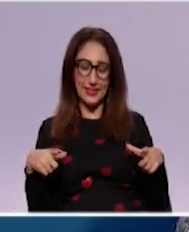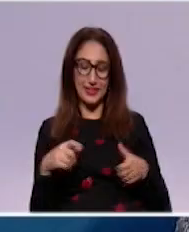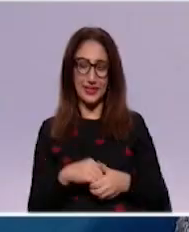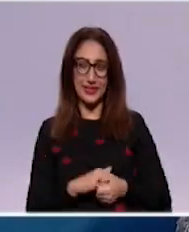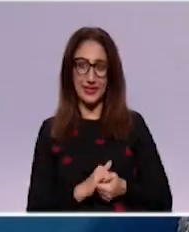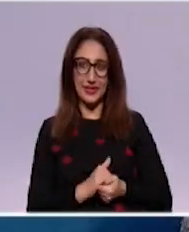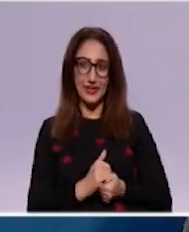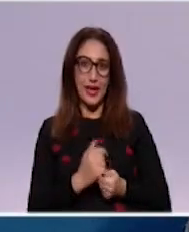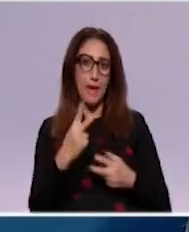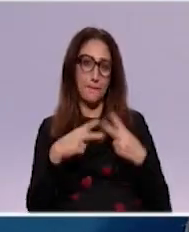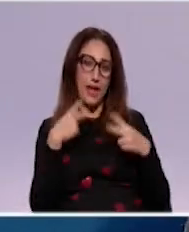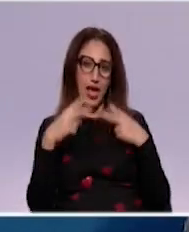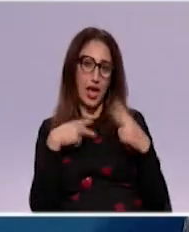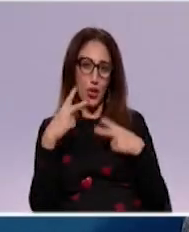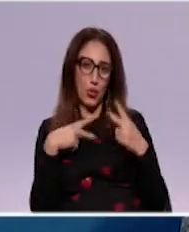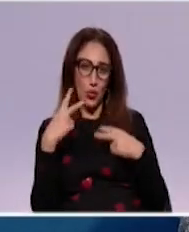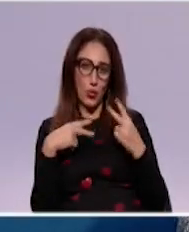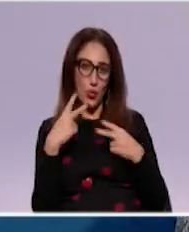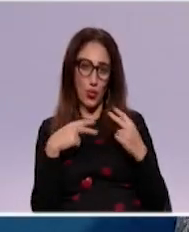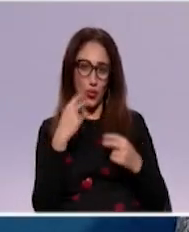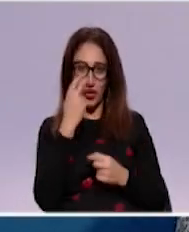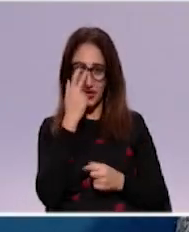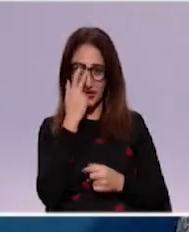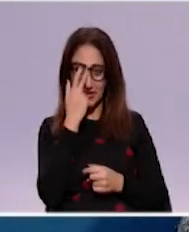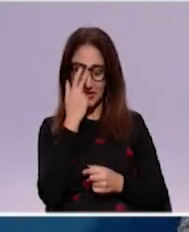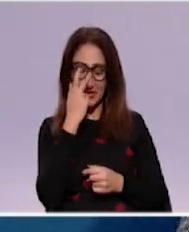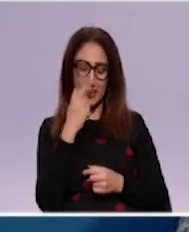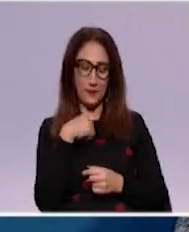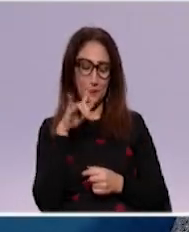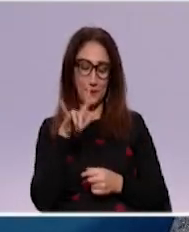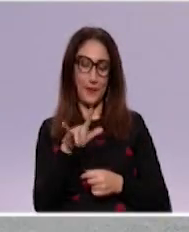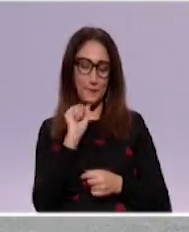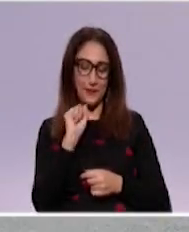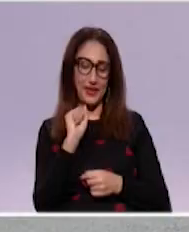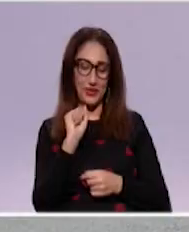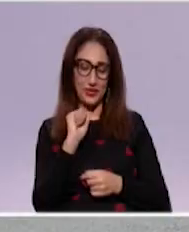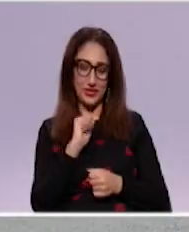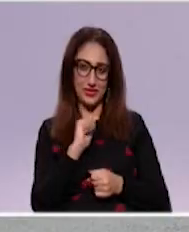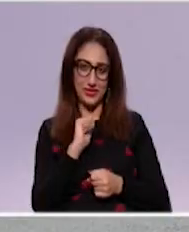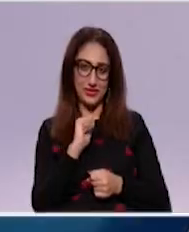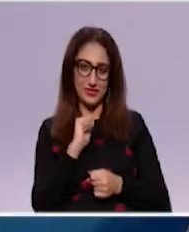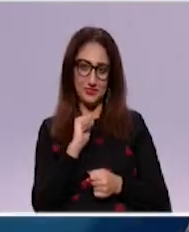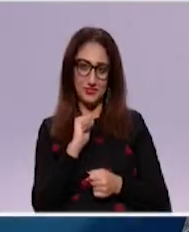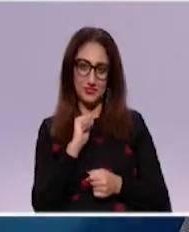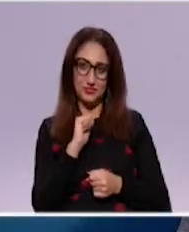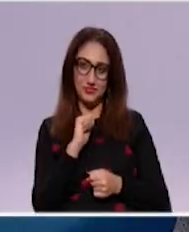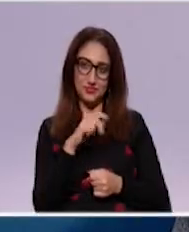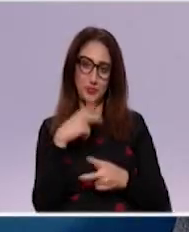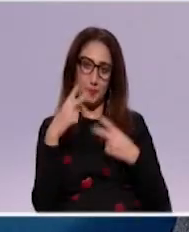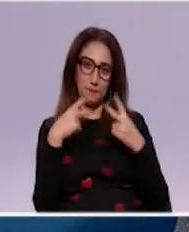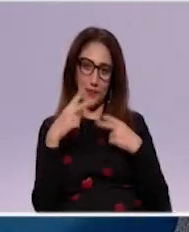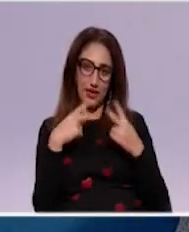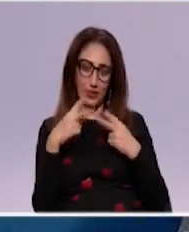صينية مكرونة، دي من احلى الاكلات اللي انا بحبها. بعد الديك والمكرونة